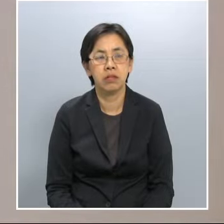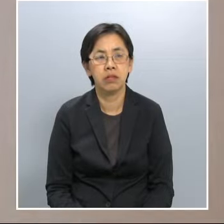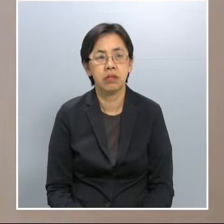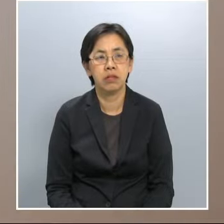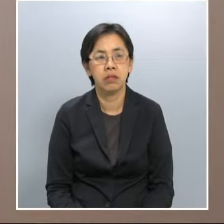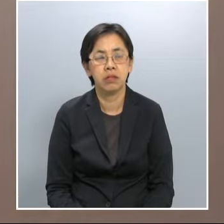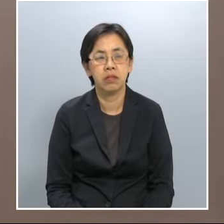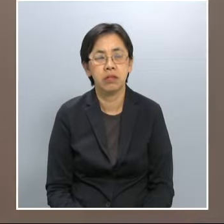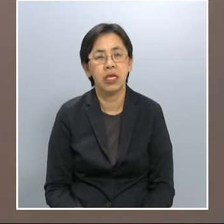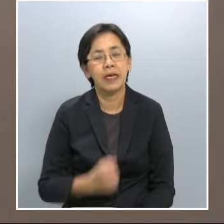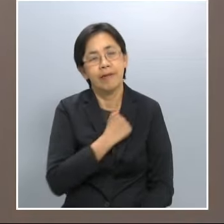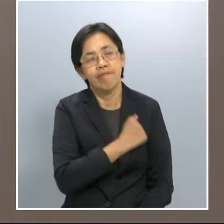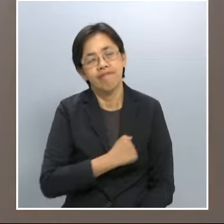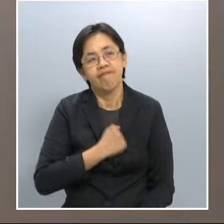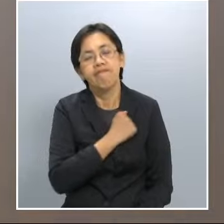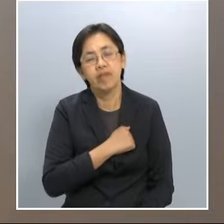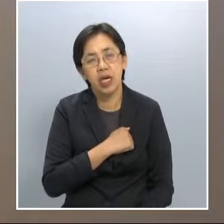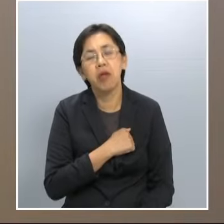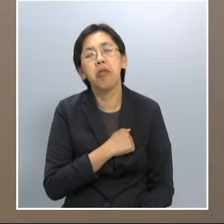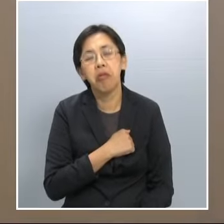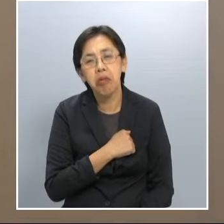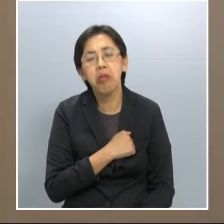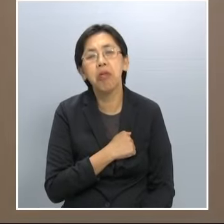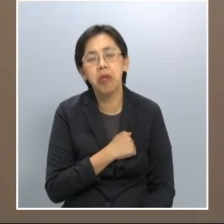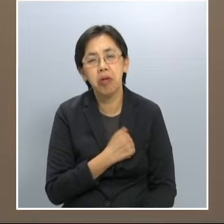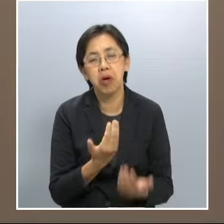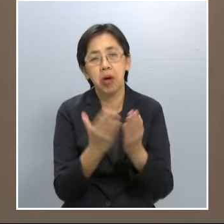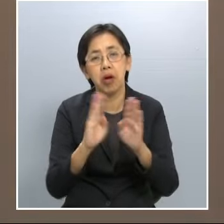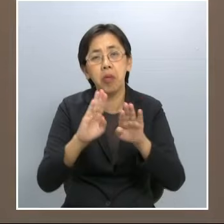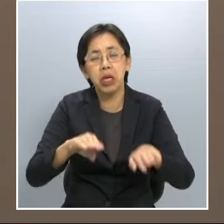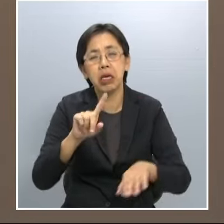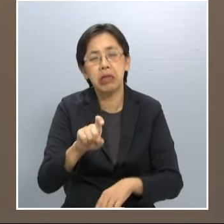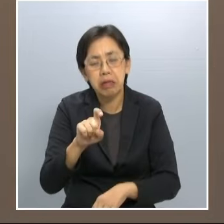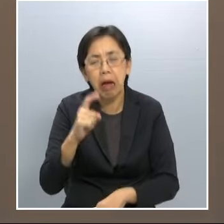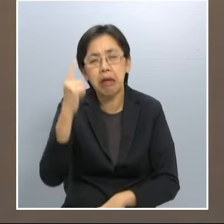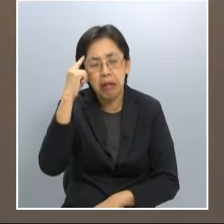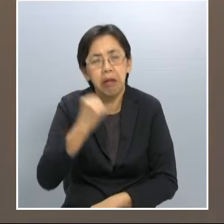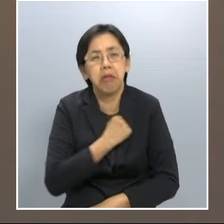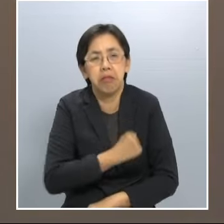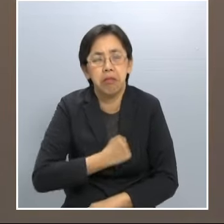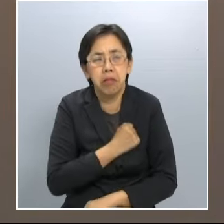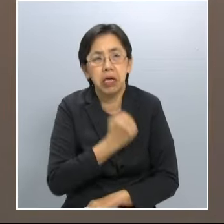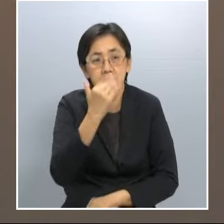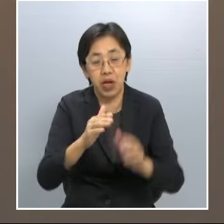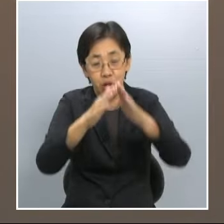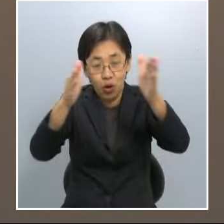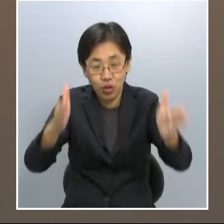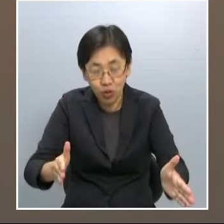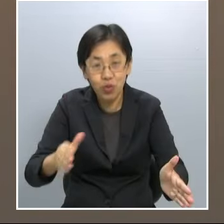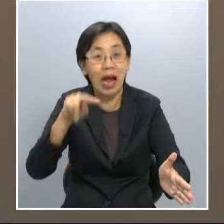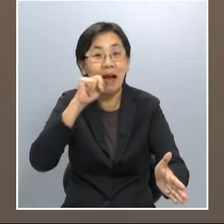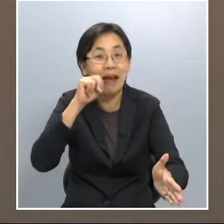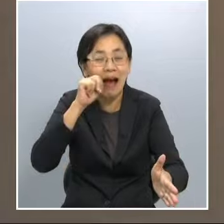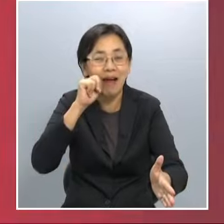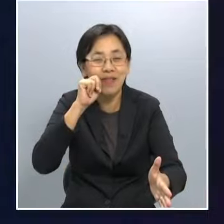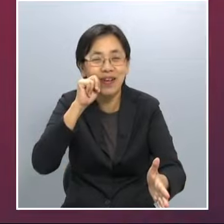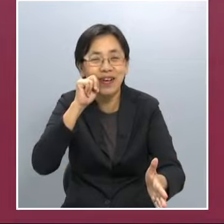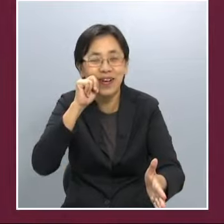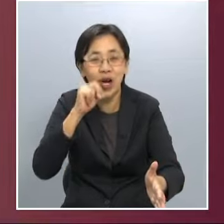แสดงความเสียใจกับครอบครัวของน้องด้วยก็คาดการณ์แล้วครับเพราะว่าเป็นตู้น้ำดื่ม